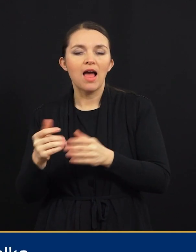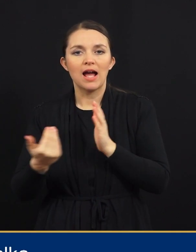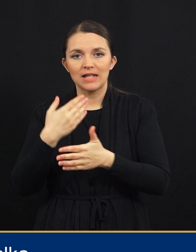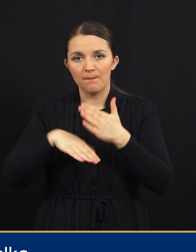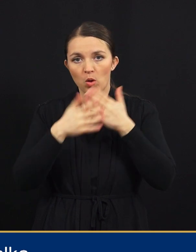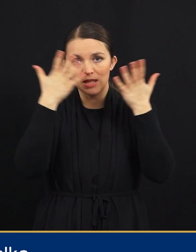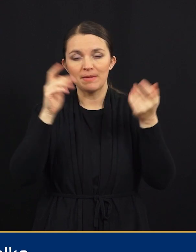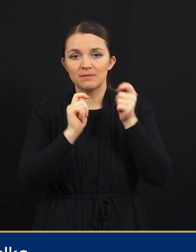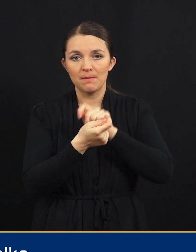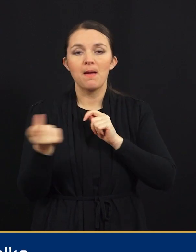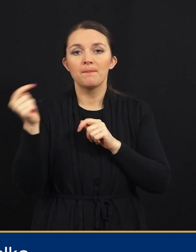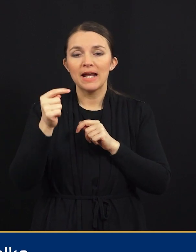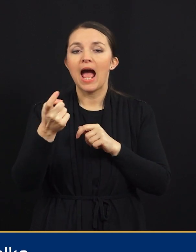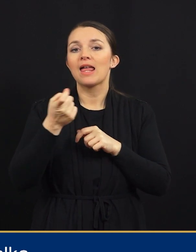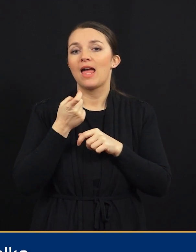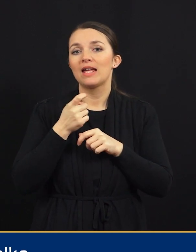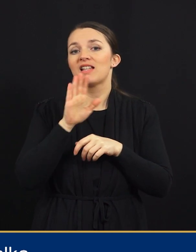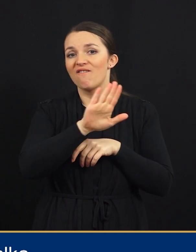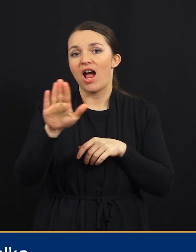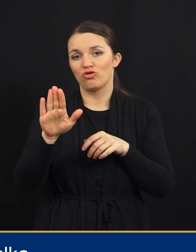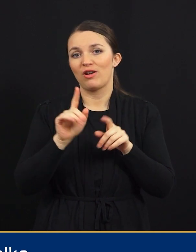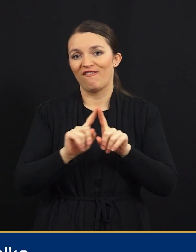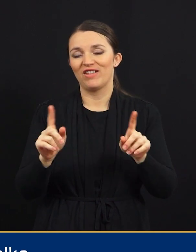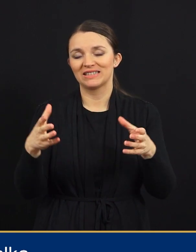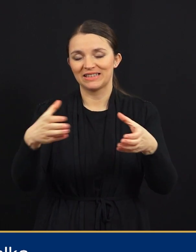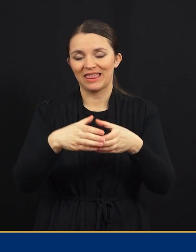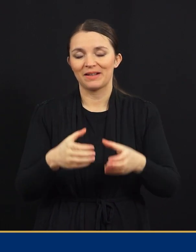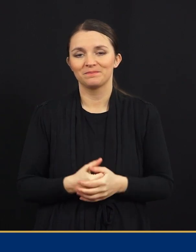za podnebne spremembe prihaja iz vaših vrst.